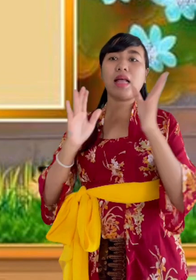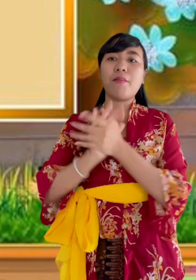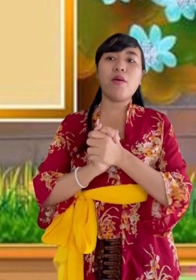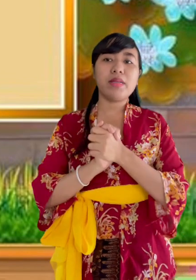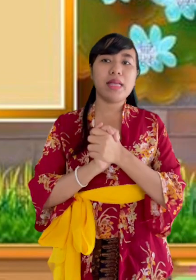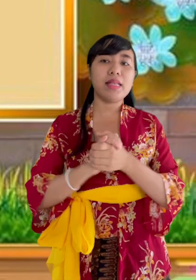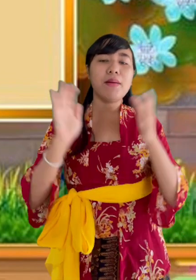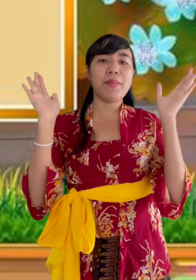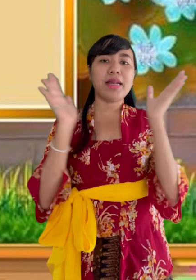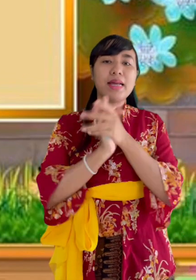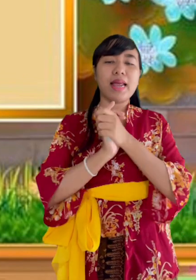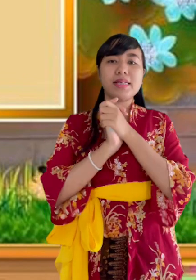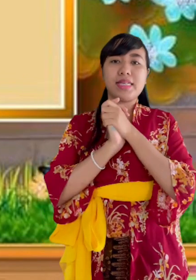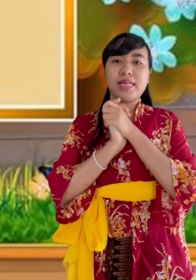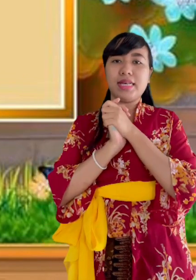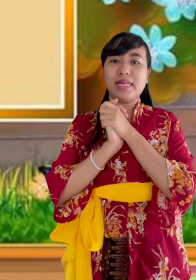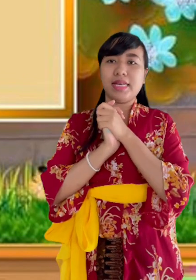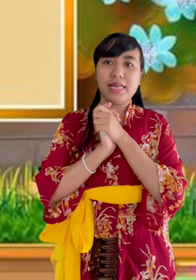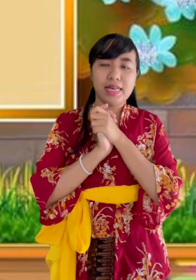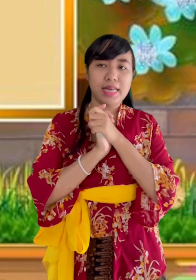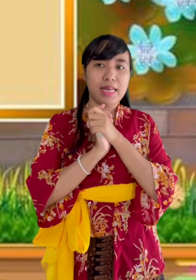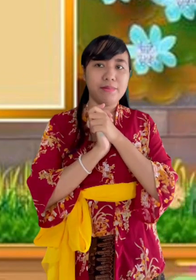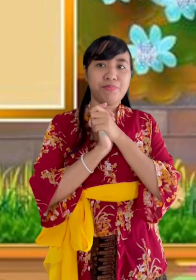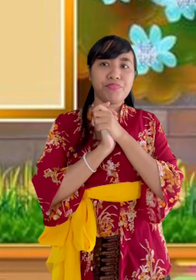ketiga, kita mau menyanyi tempat rekreasi.